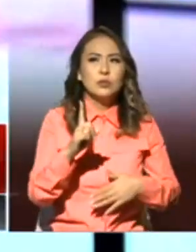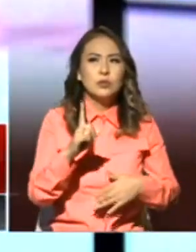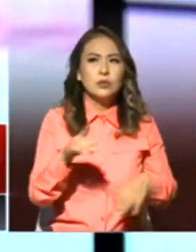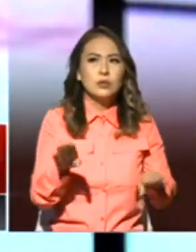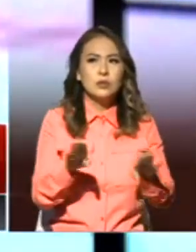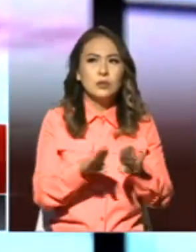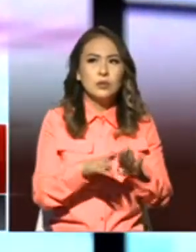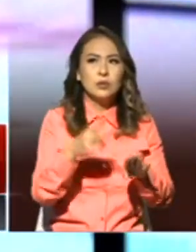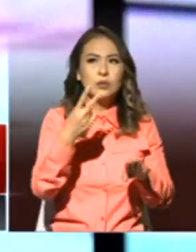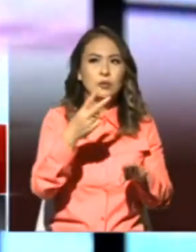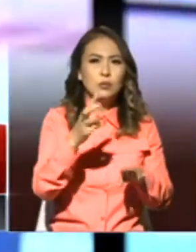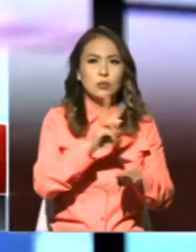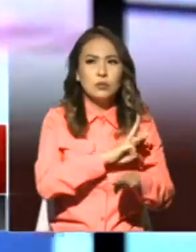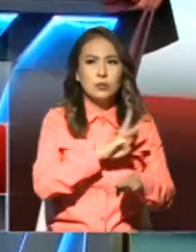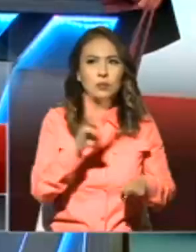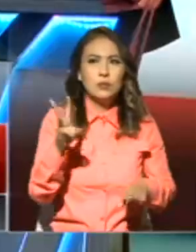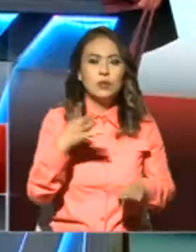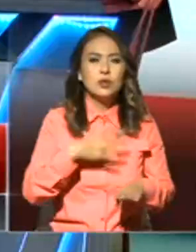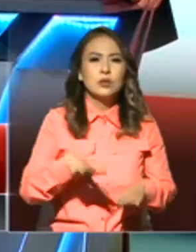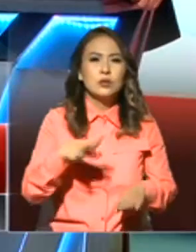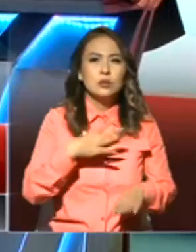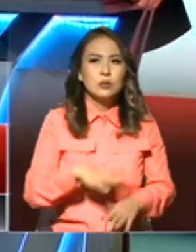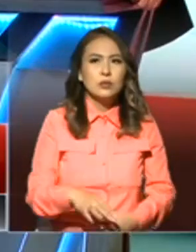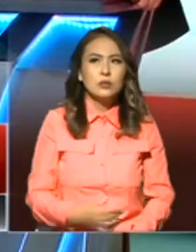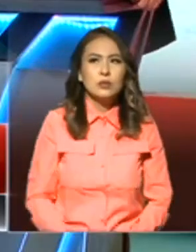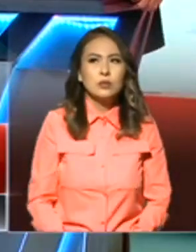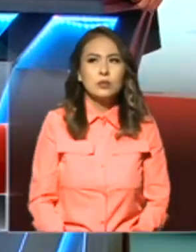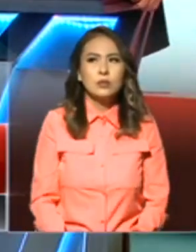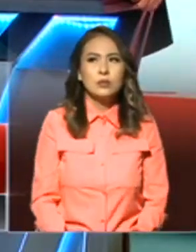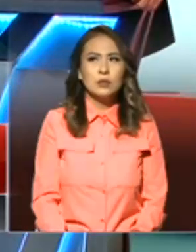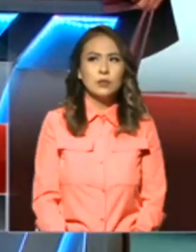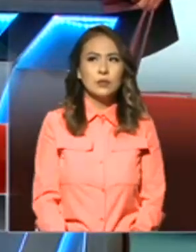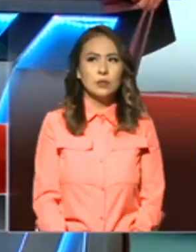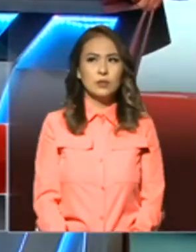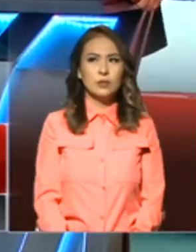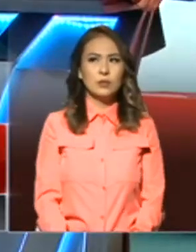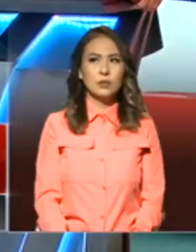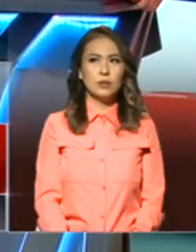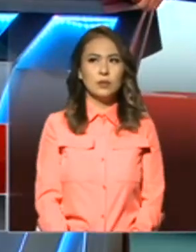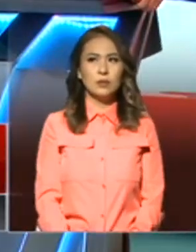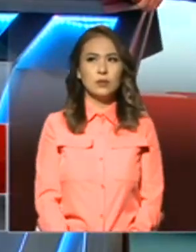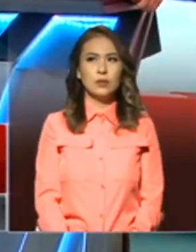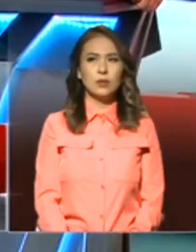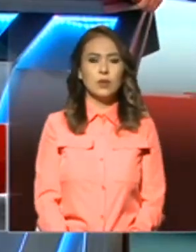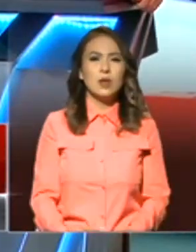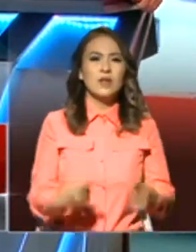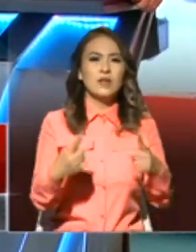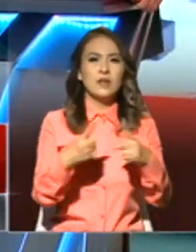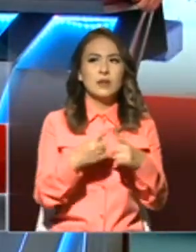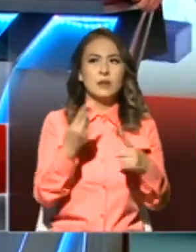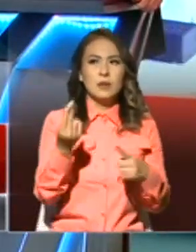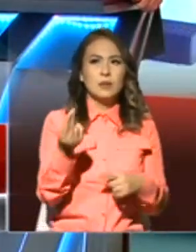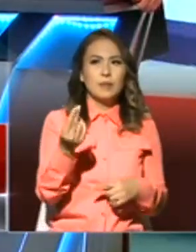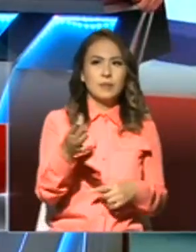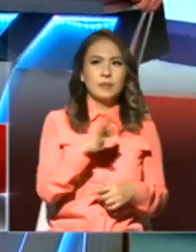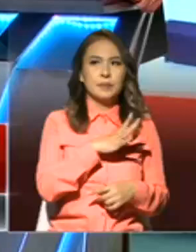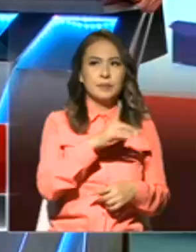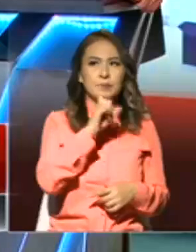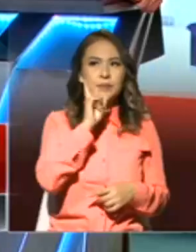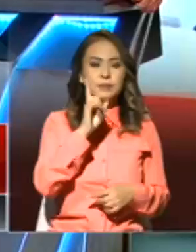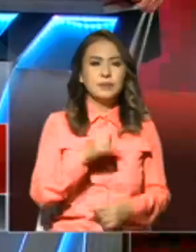Сонда 20 миллионға сондай үйді не үшін алу керек? Осы уақытқа дейін сол пәтер жалдаушы, пәтер жалдап алған пәтерге беріп келді сол ақша. Бұл